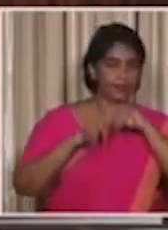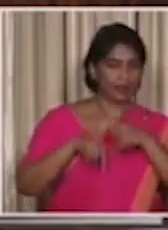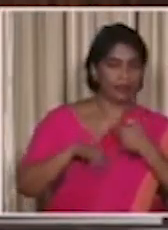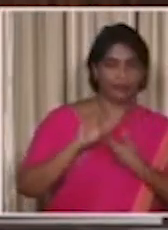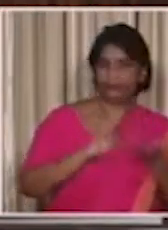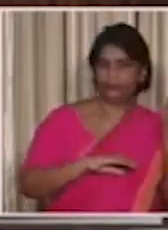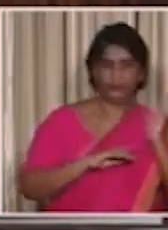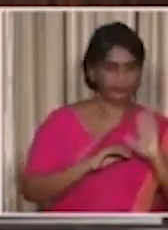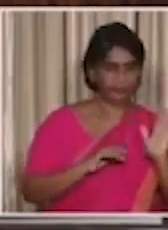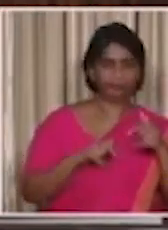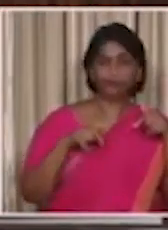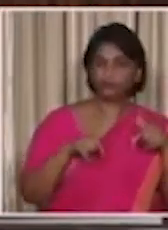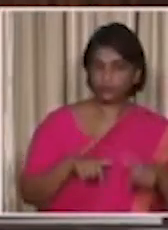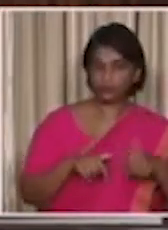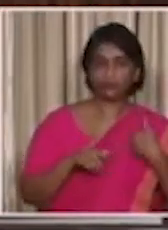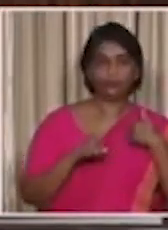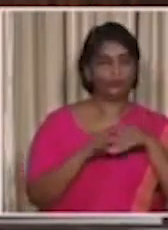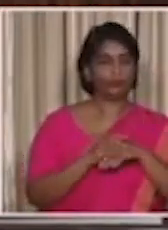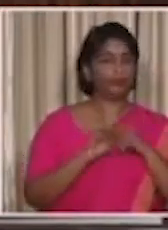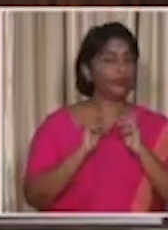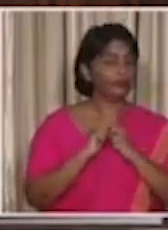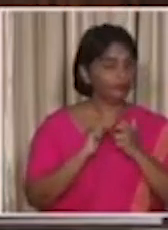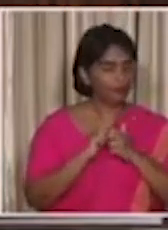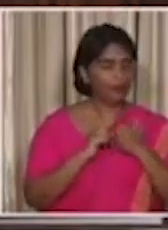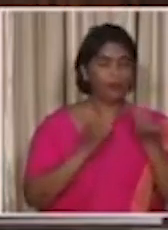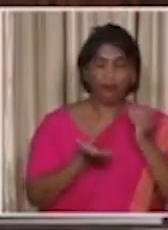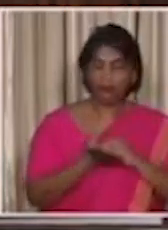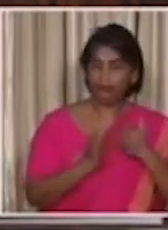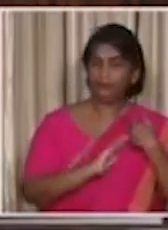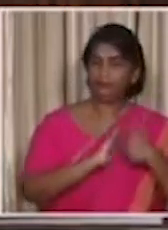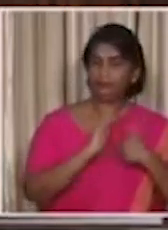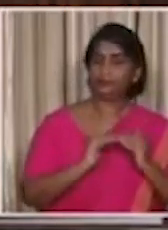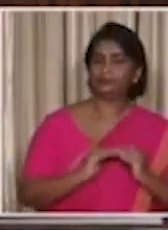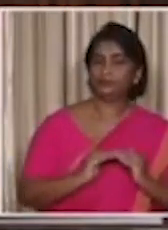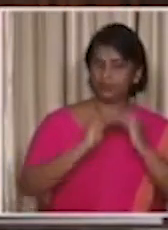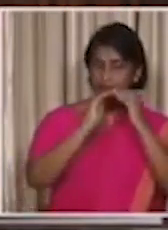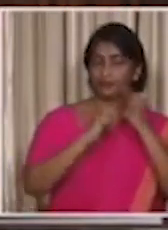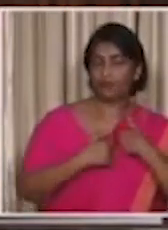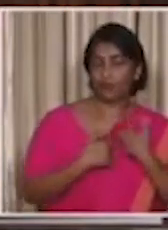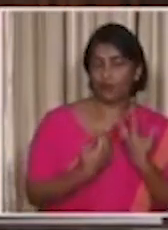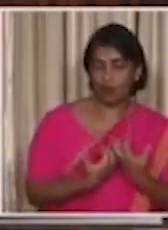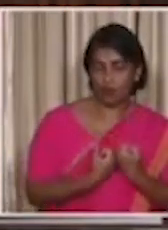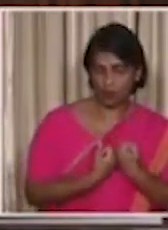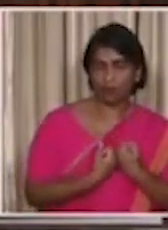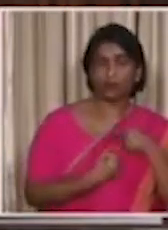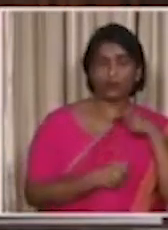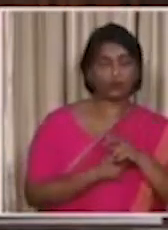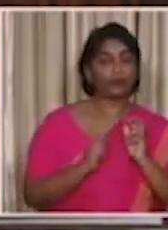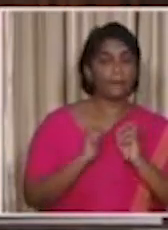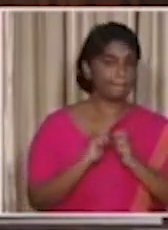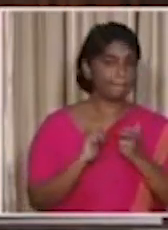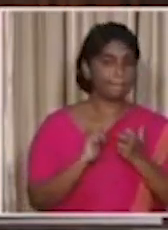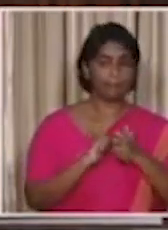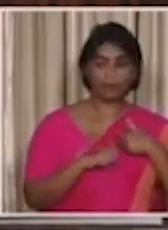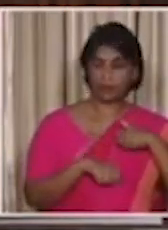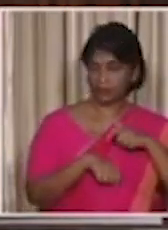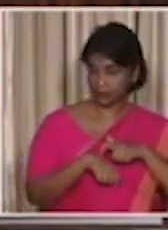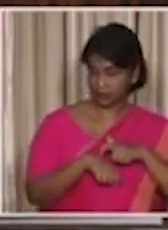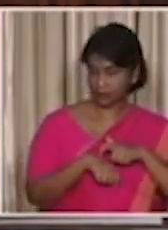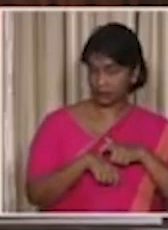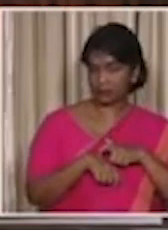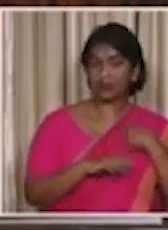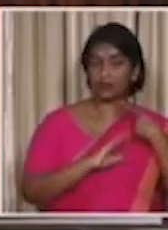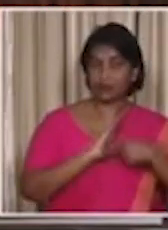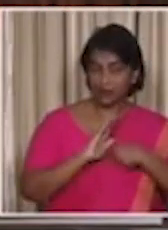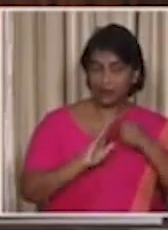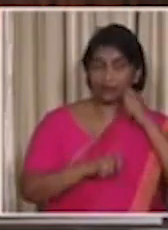නැහැ. දැනට පත්වී ඇති තත්ත්වයන් රට යලි නගා සිටීමට මට අවශ්‍යයි. මේ අර්බුදකාරී අවස්ථාවේ